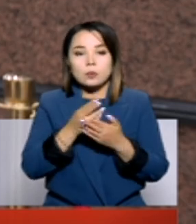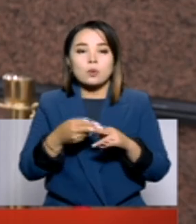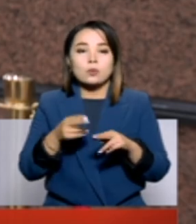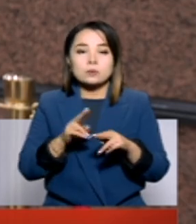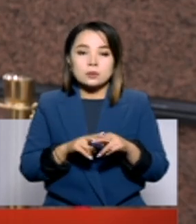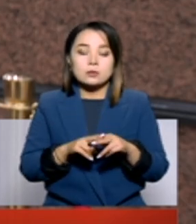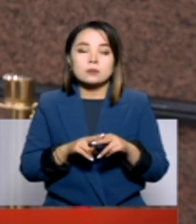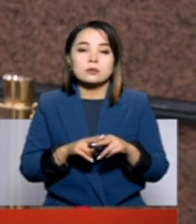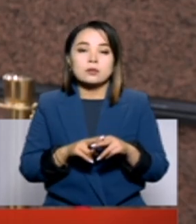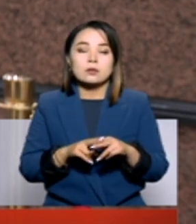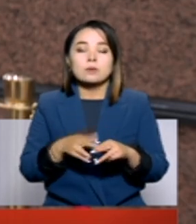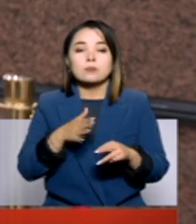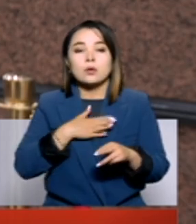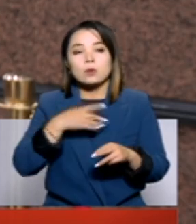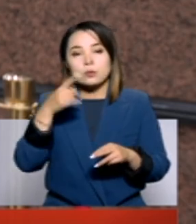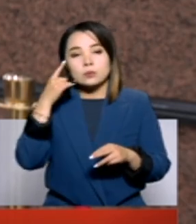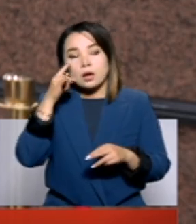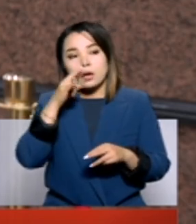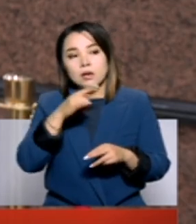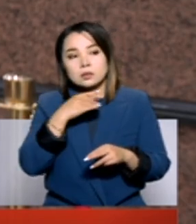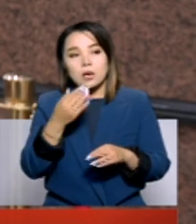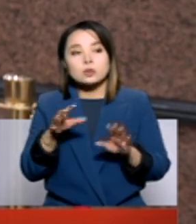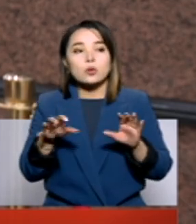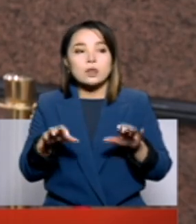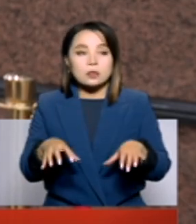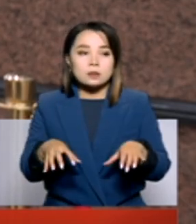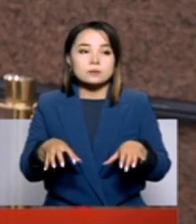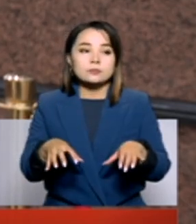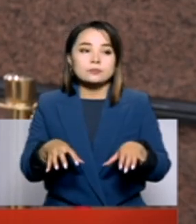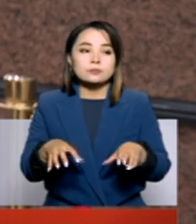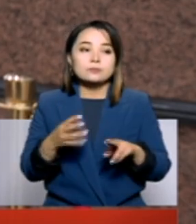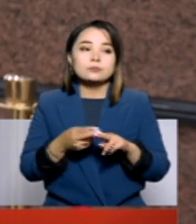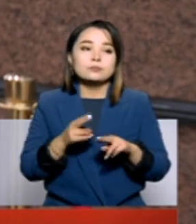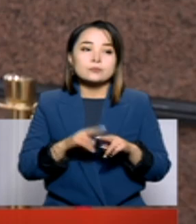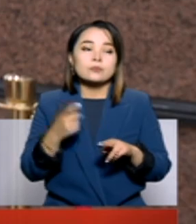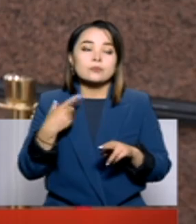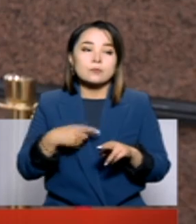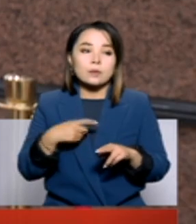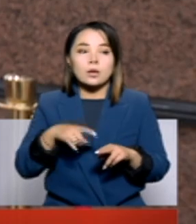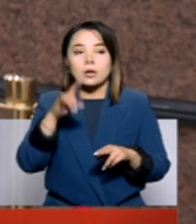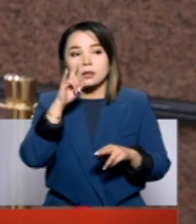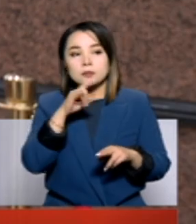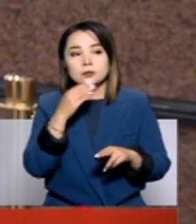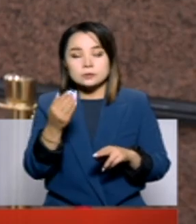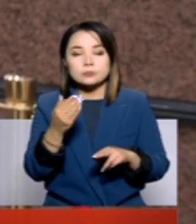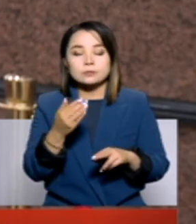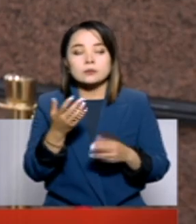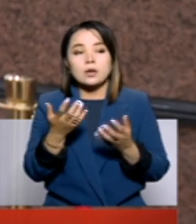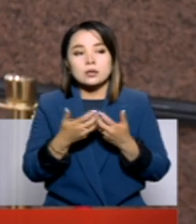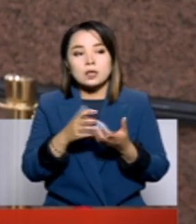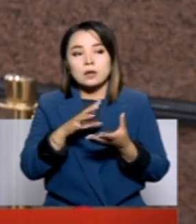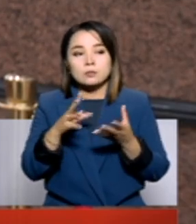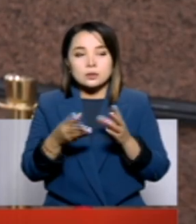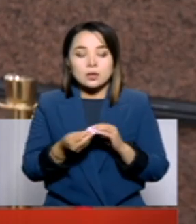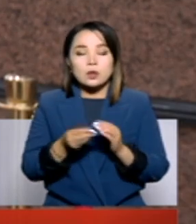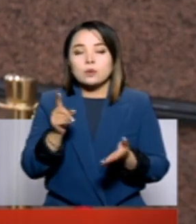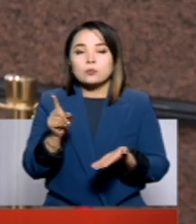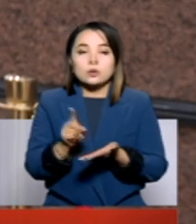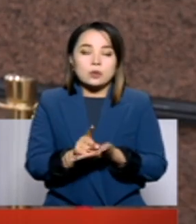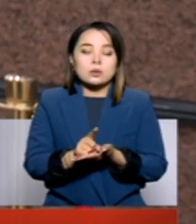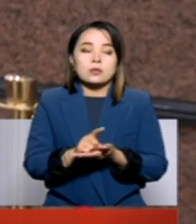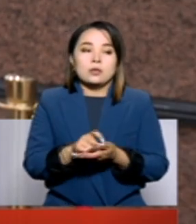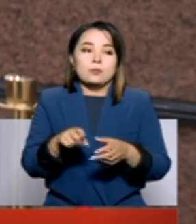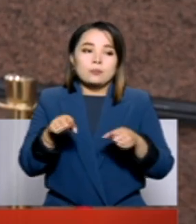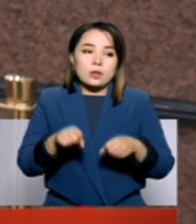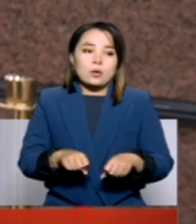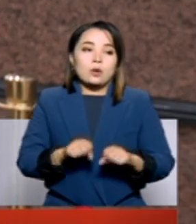Сондықтан енді менің ойымша біздің Қазақстанның төрағалығында өзіміздің Қазақстанның есебін, мүддесін қорғауға тағы